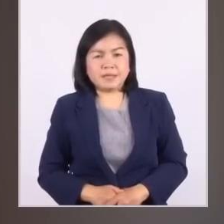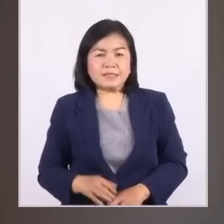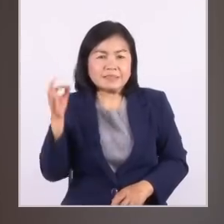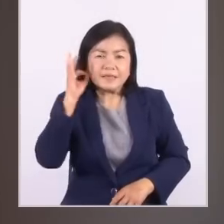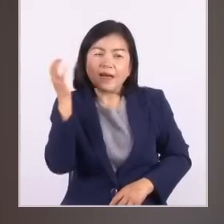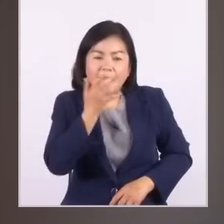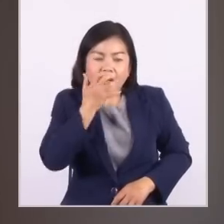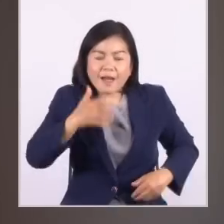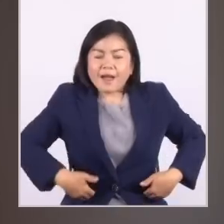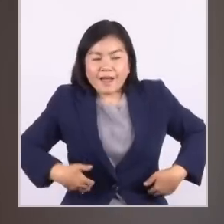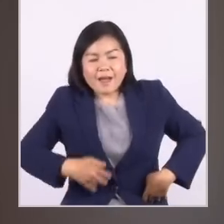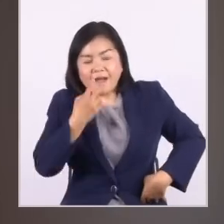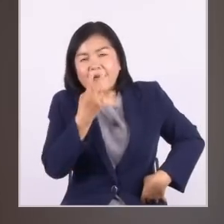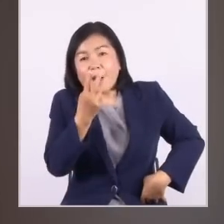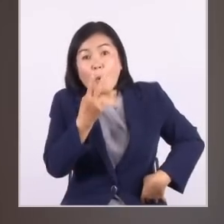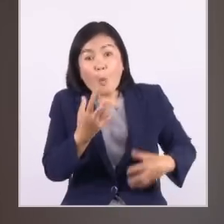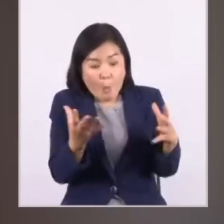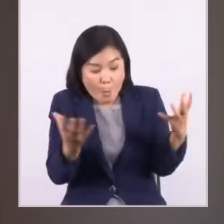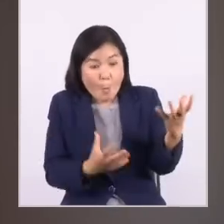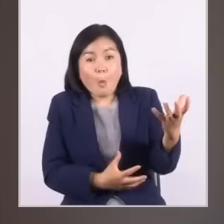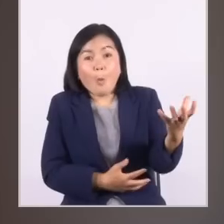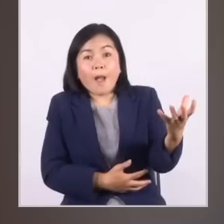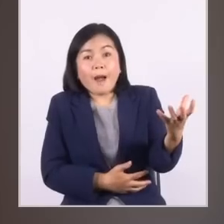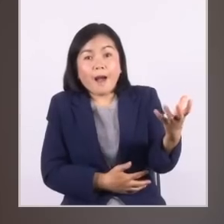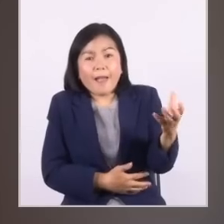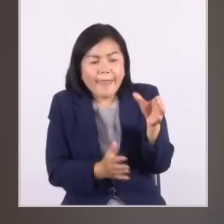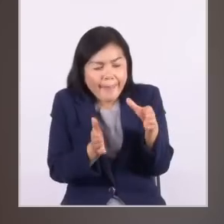ดูตัวนี่กูปลิ้นออกมาเลย